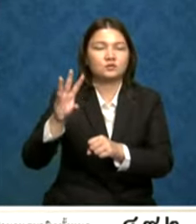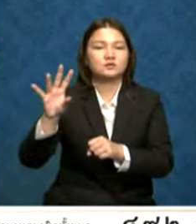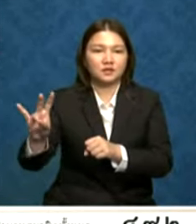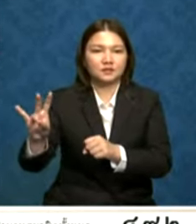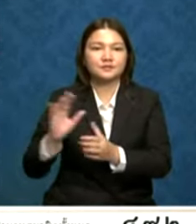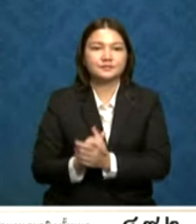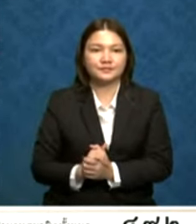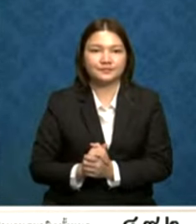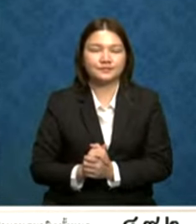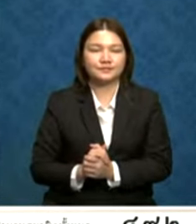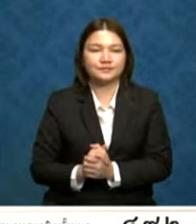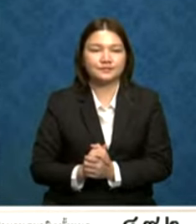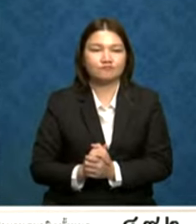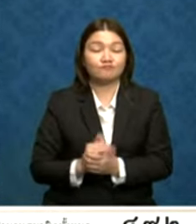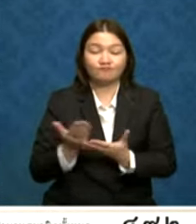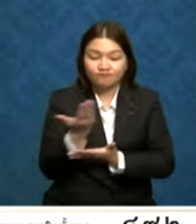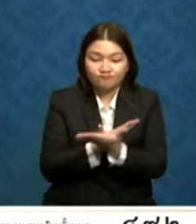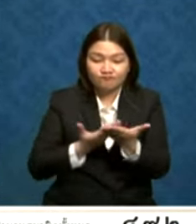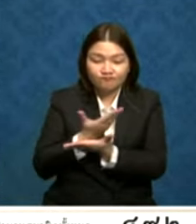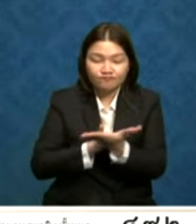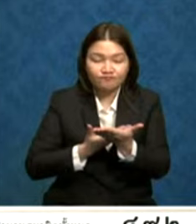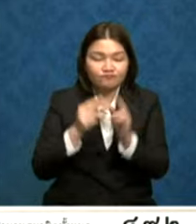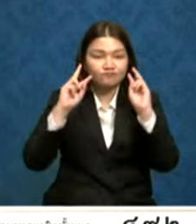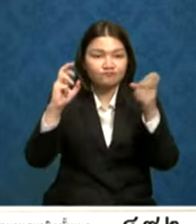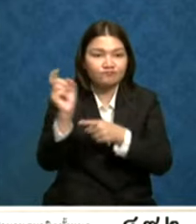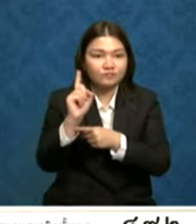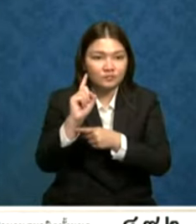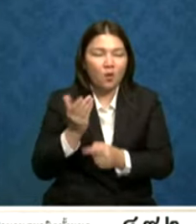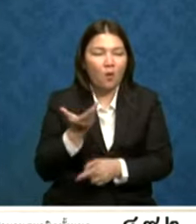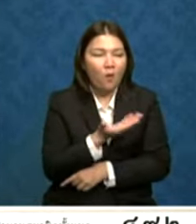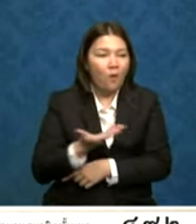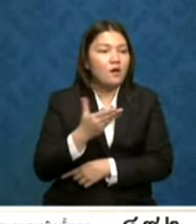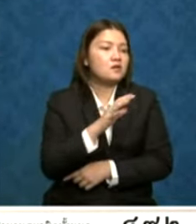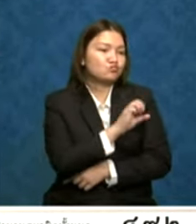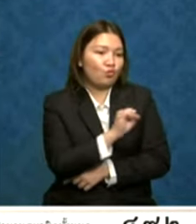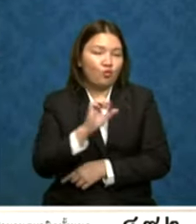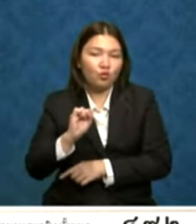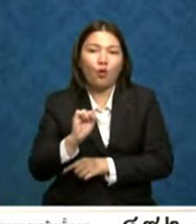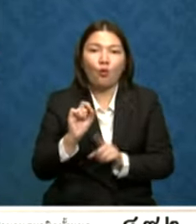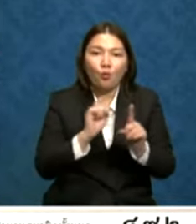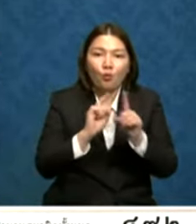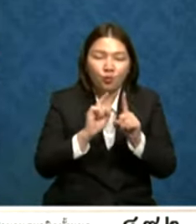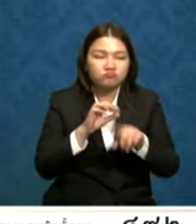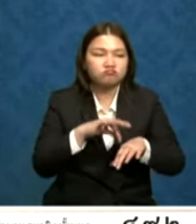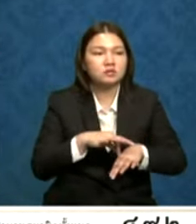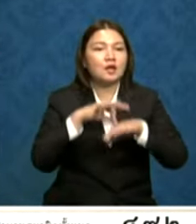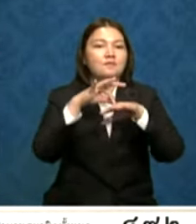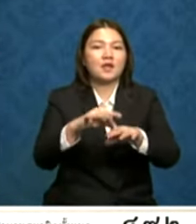2567ได้วินายติเรื่องขอให้สภาผู้แทนราษฎรตั้งกรรมาธิการ